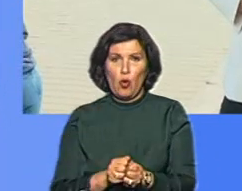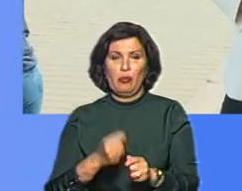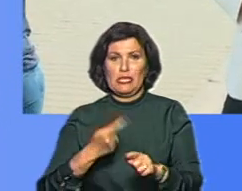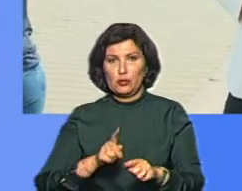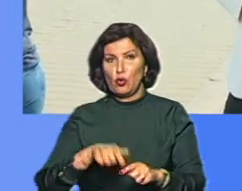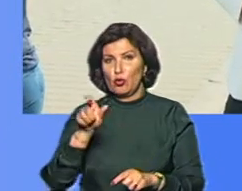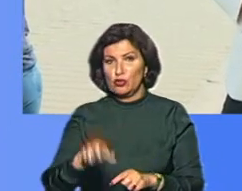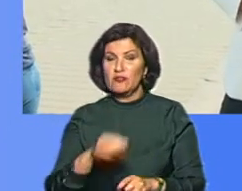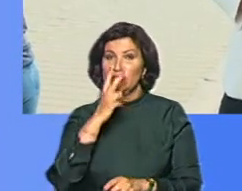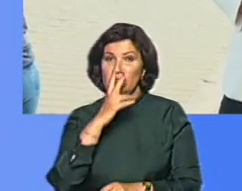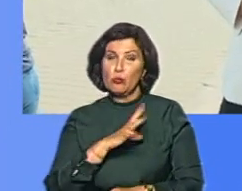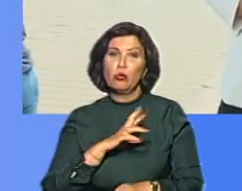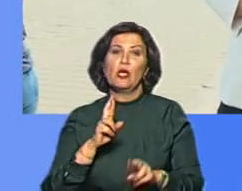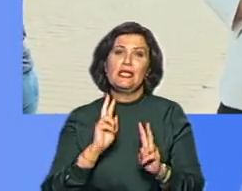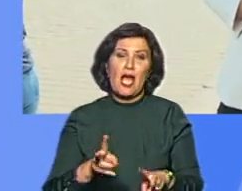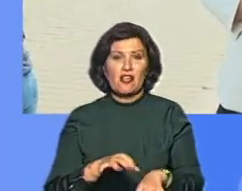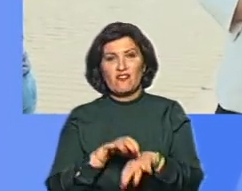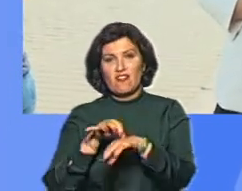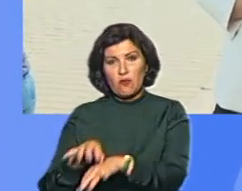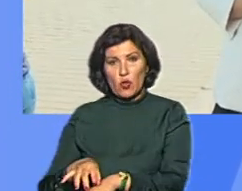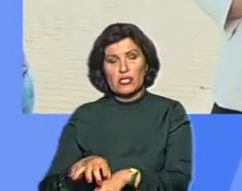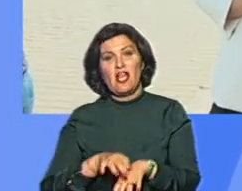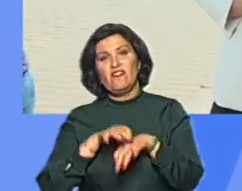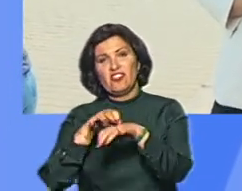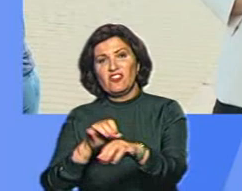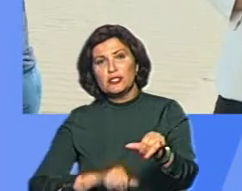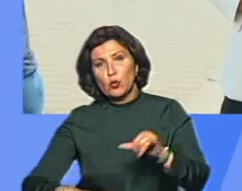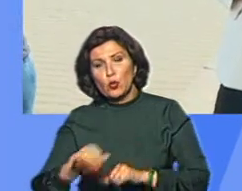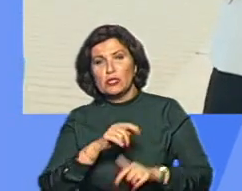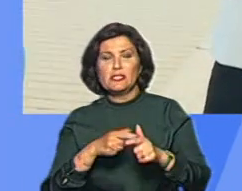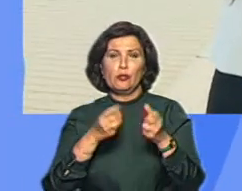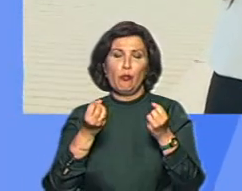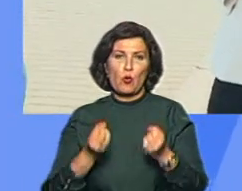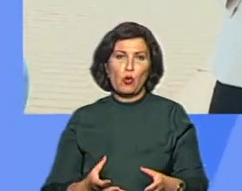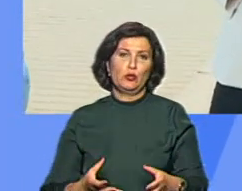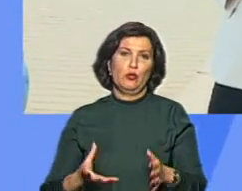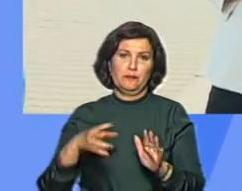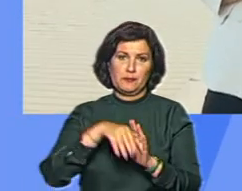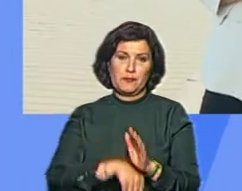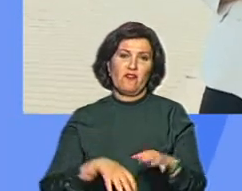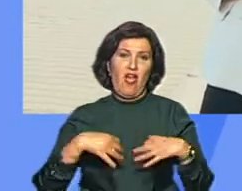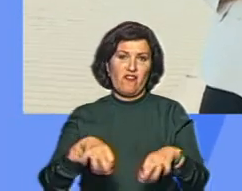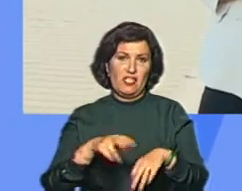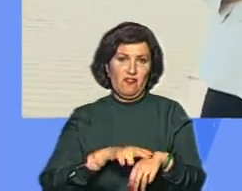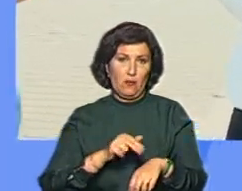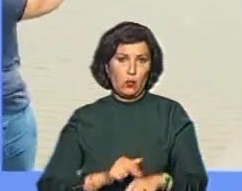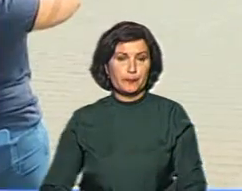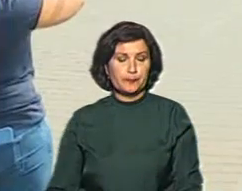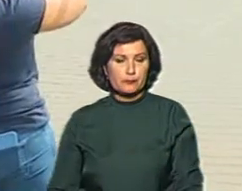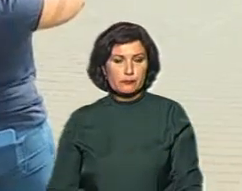чоловіка. Чи видно тобі було, там, як його виводили, відвезли його вже кудись, чи просто посадили в поліцейську автівку?